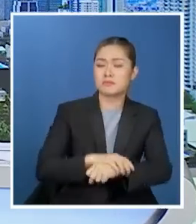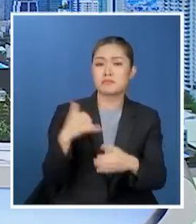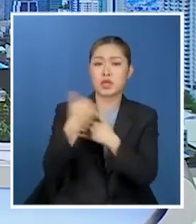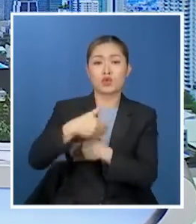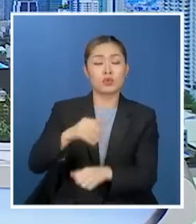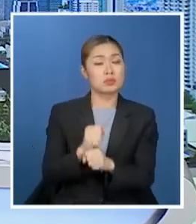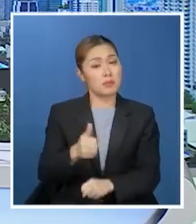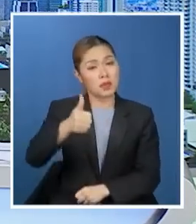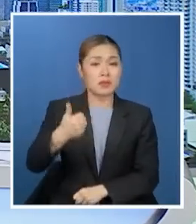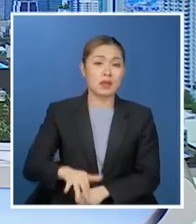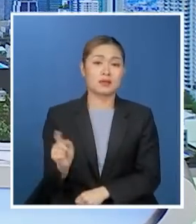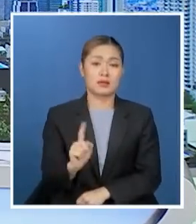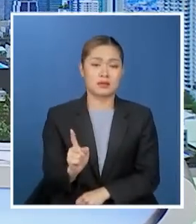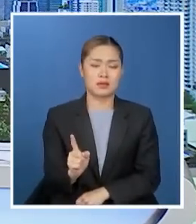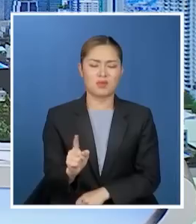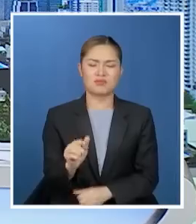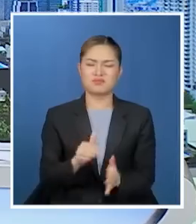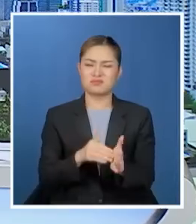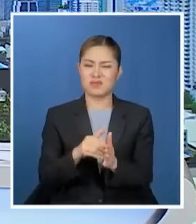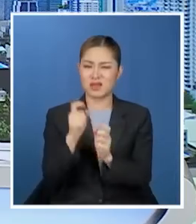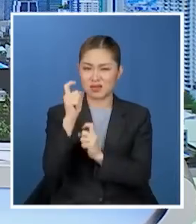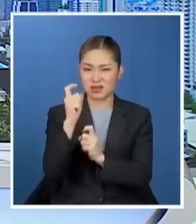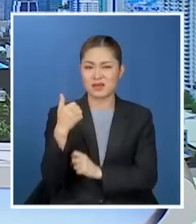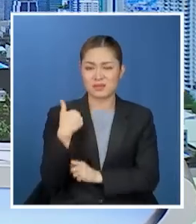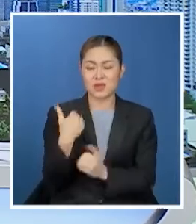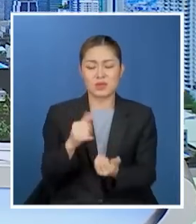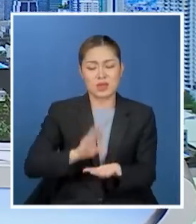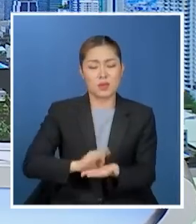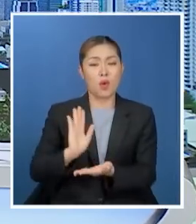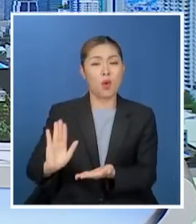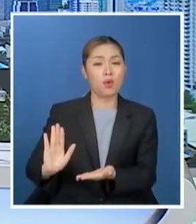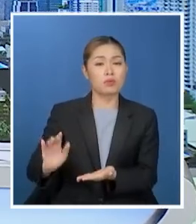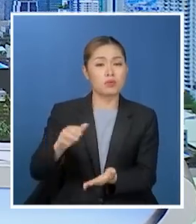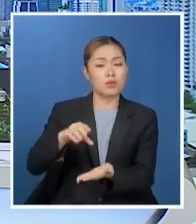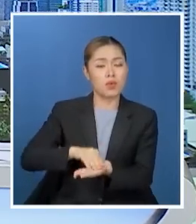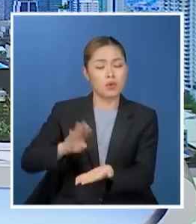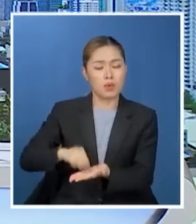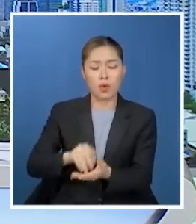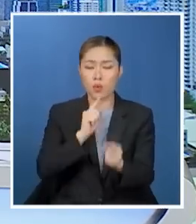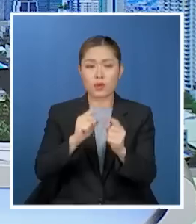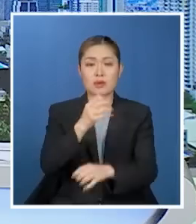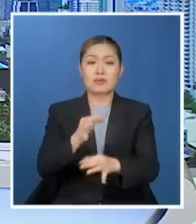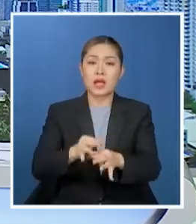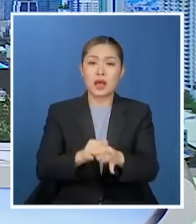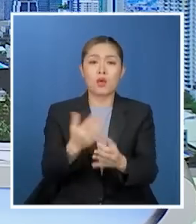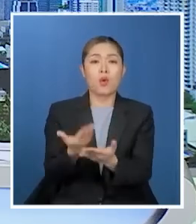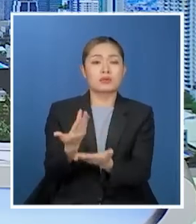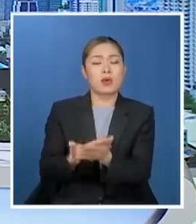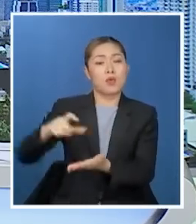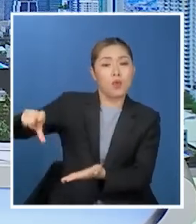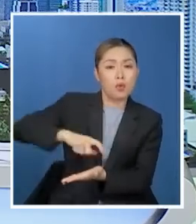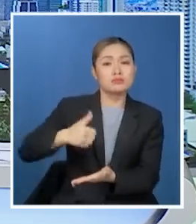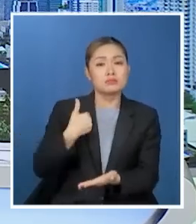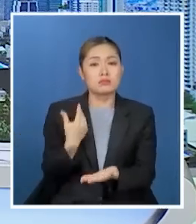างประเทศจะทำได้หรือเปล่า มันเซนซิทีฟมันอันตรายมากใช่ไหมเอาข้อมูลของคุณปอนทั้งหมดเนี่ยไปคุยกับแบงก์อาจจะขอให้โอนเงินออกมา